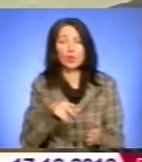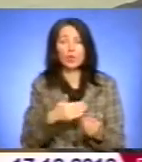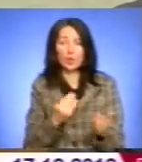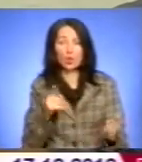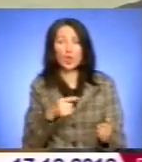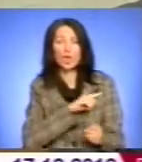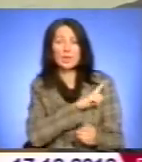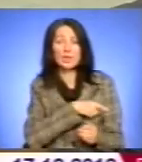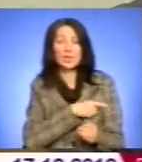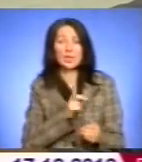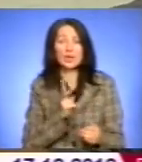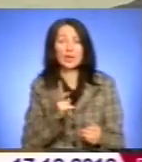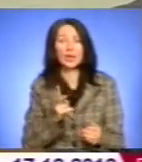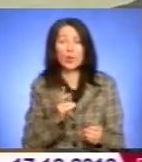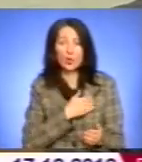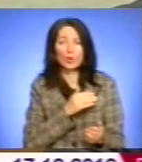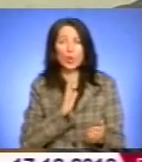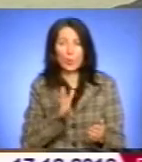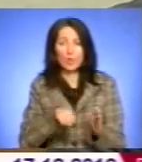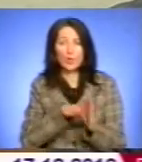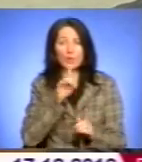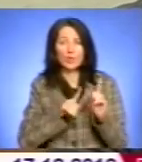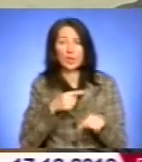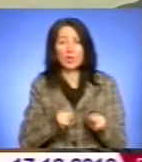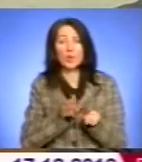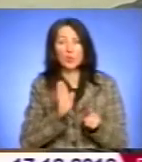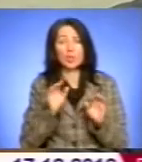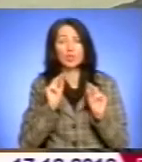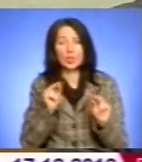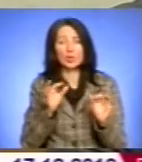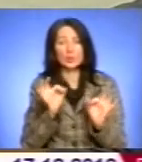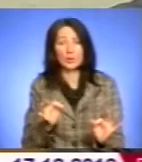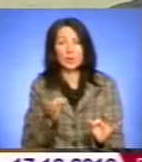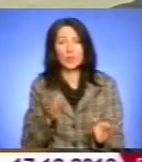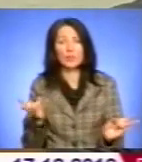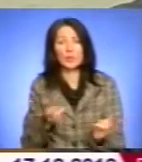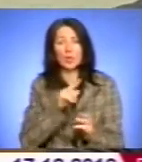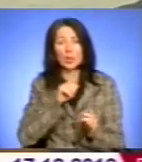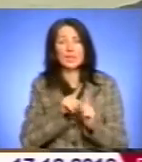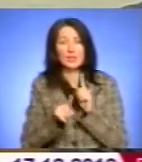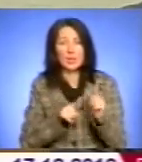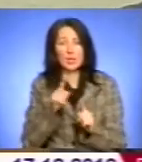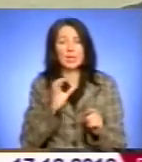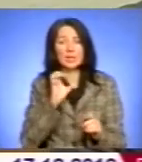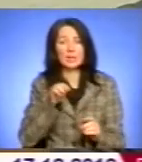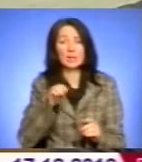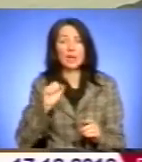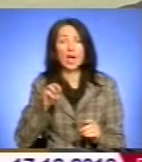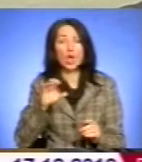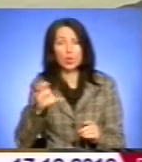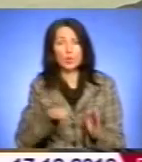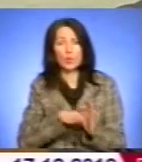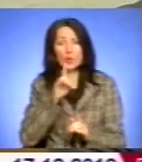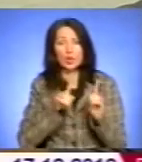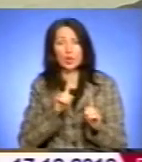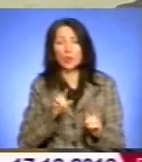Так би було чесно і справедливо. І фактично ми вважаємо, що саме таким чином повинні змінити статус Верховної Ради, щоб Верховна